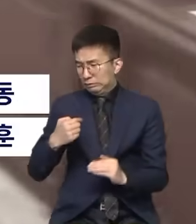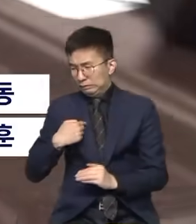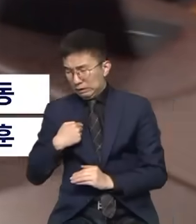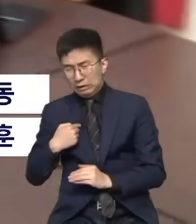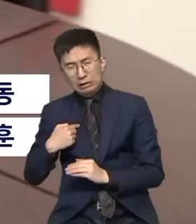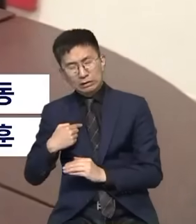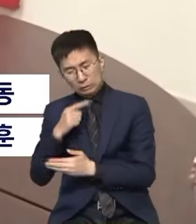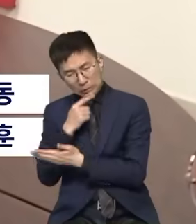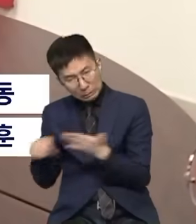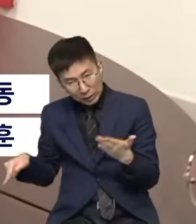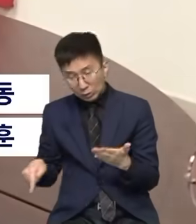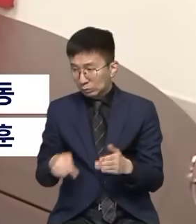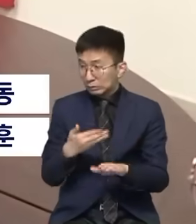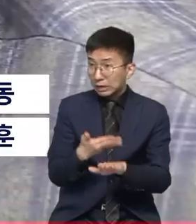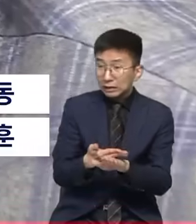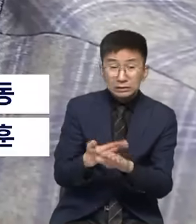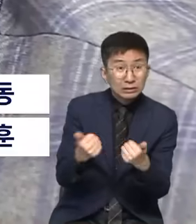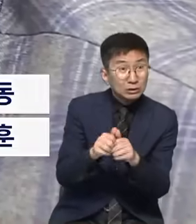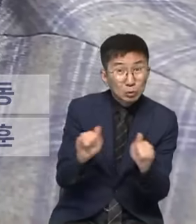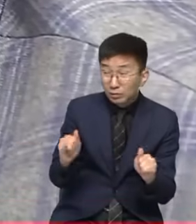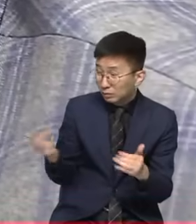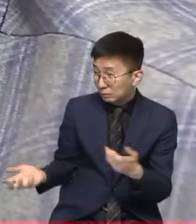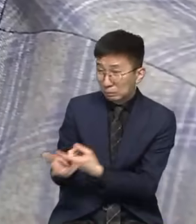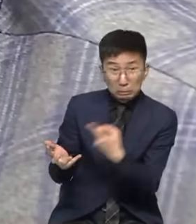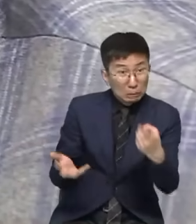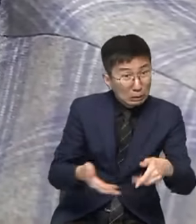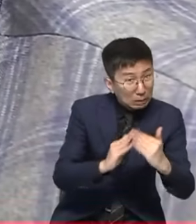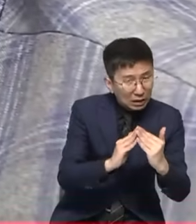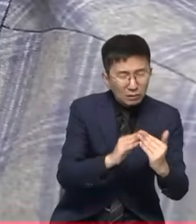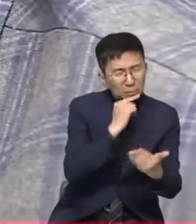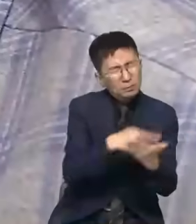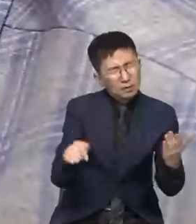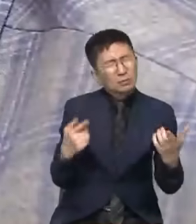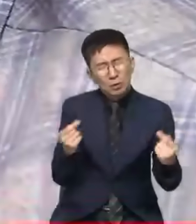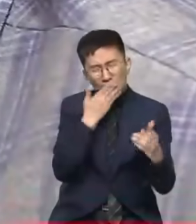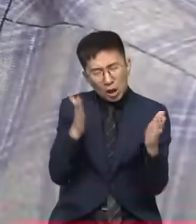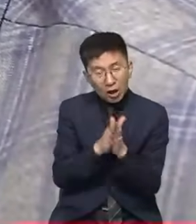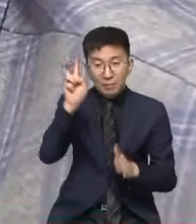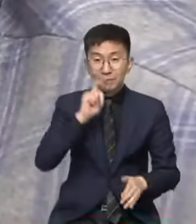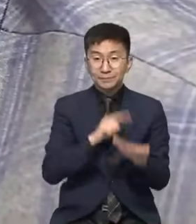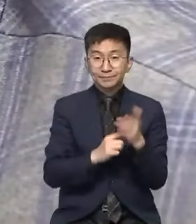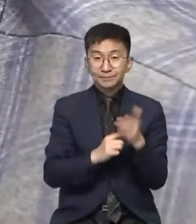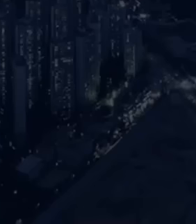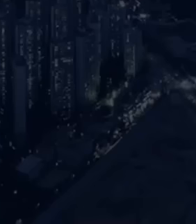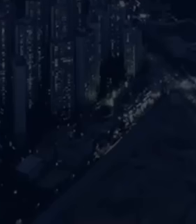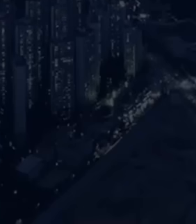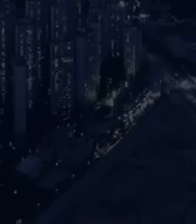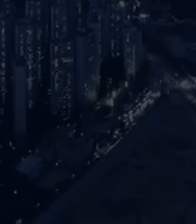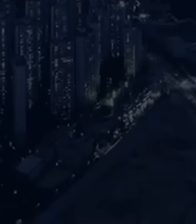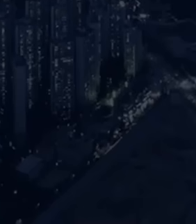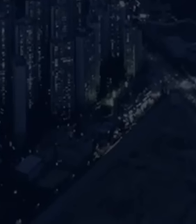좋지 않을 것 같다며 부정적 입장을 내놨습니다. SBS 김학휘입니다.